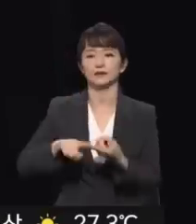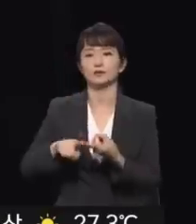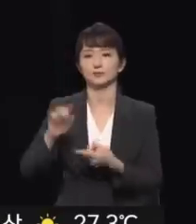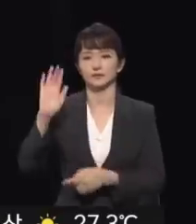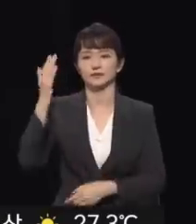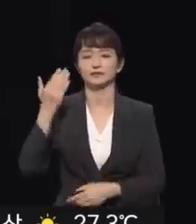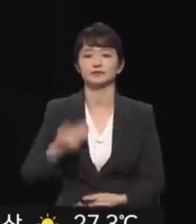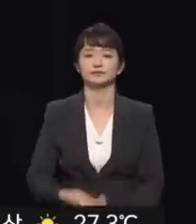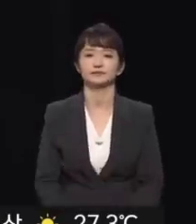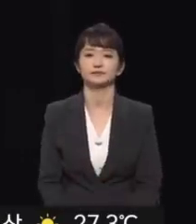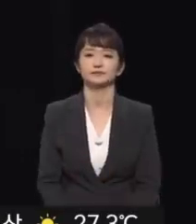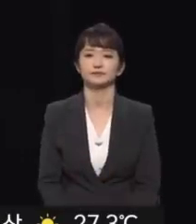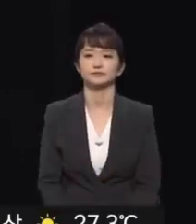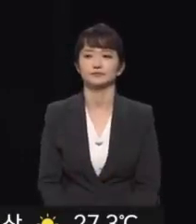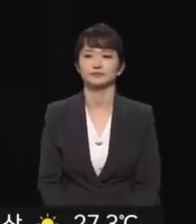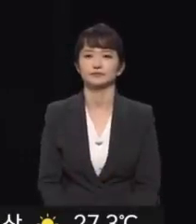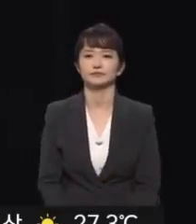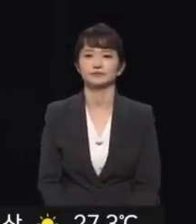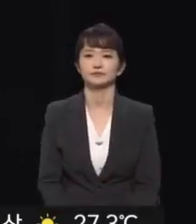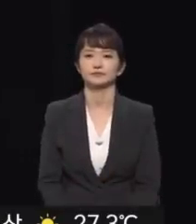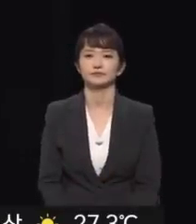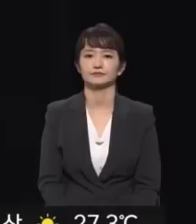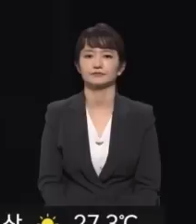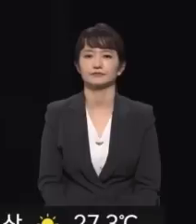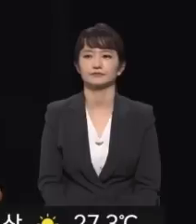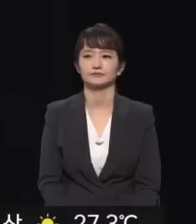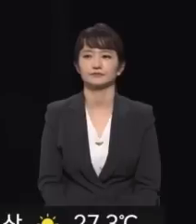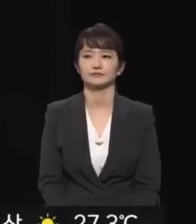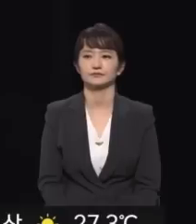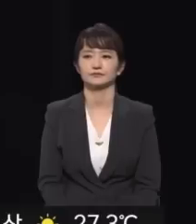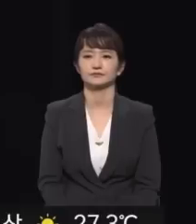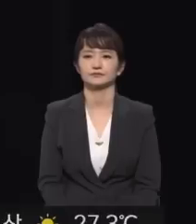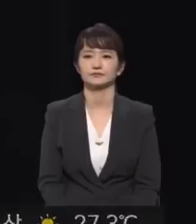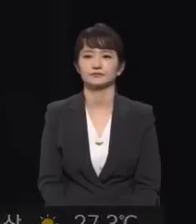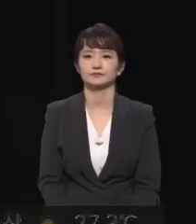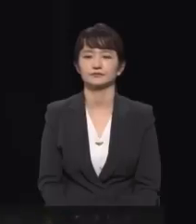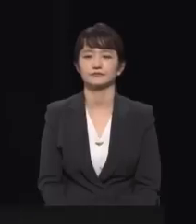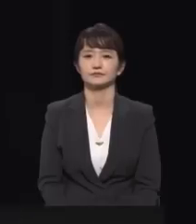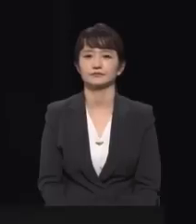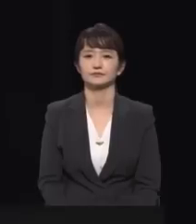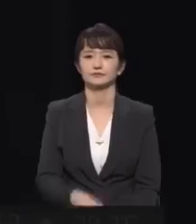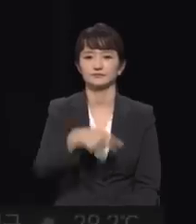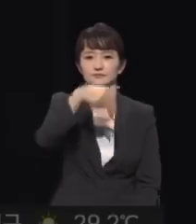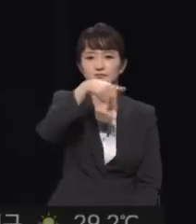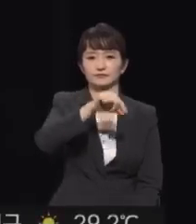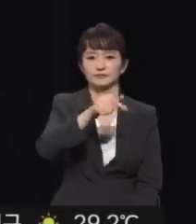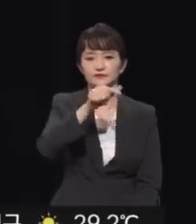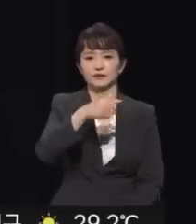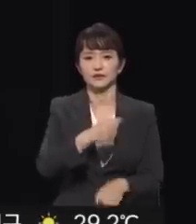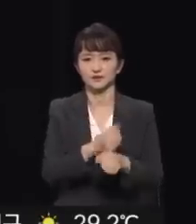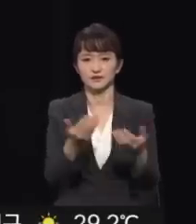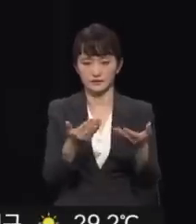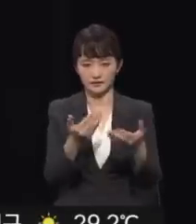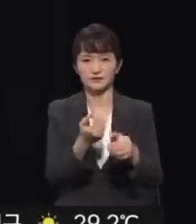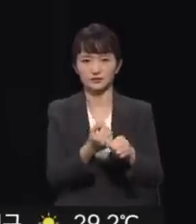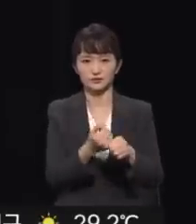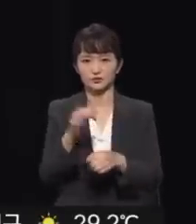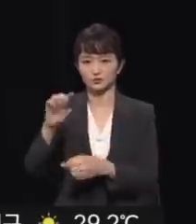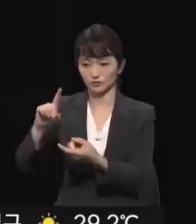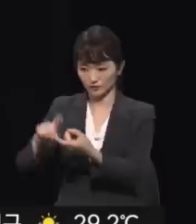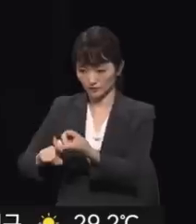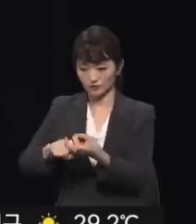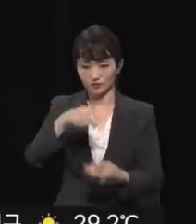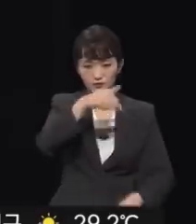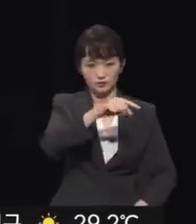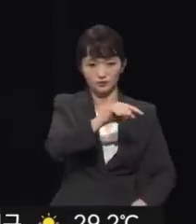라고 했고 김영수님 그 저는 호칭 그대로 있겠습니다 준석이 도 이제 할 건 다 했고 똑같이 윤 회관 준석이